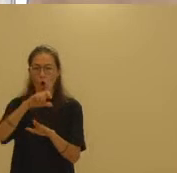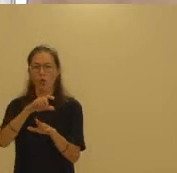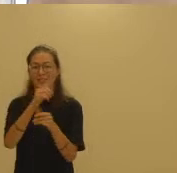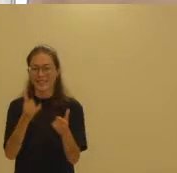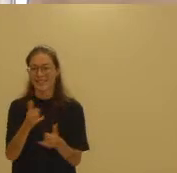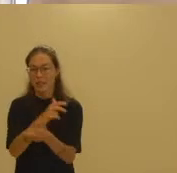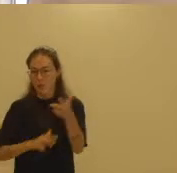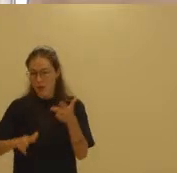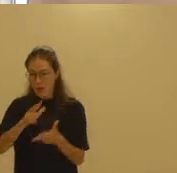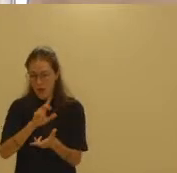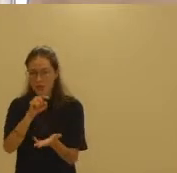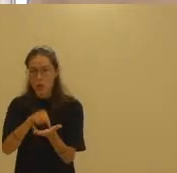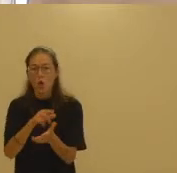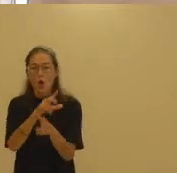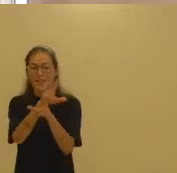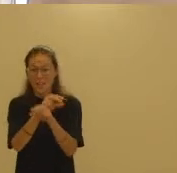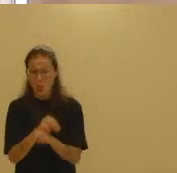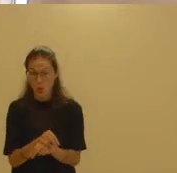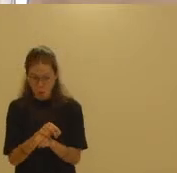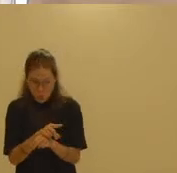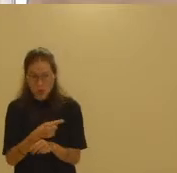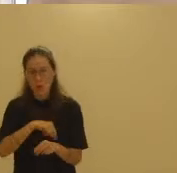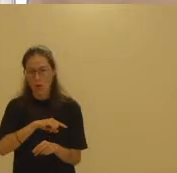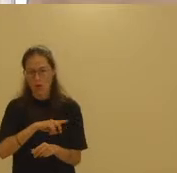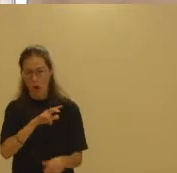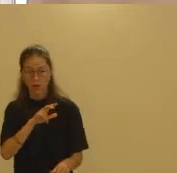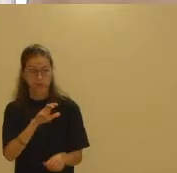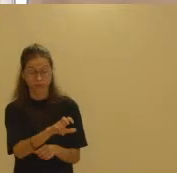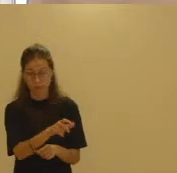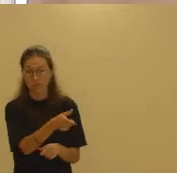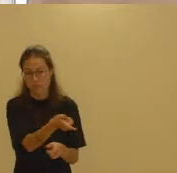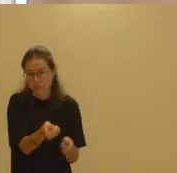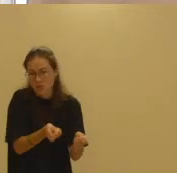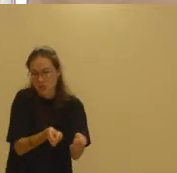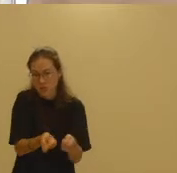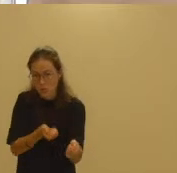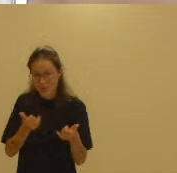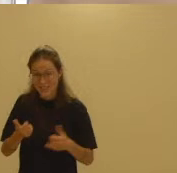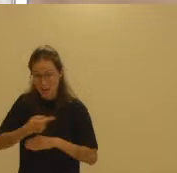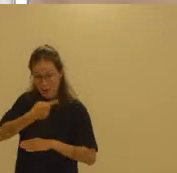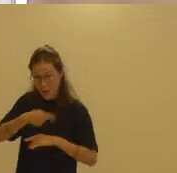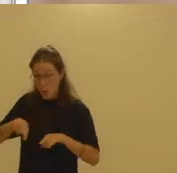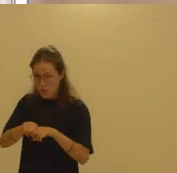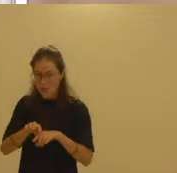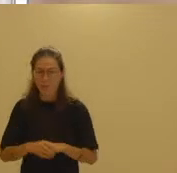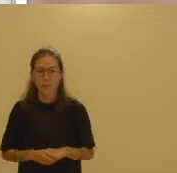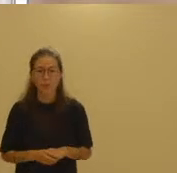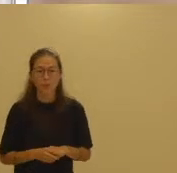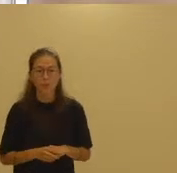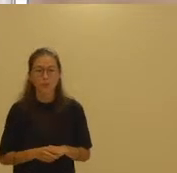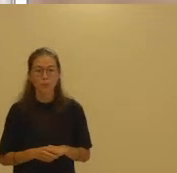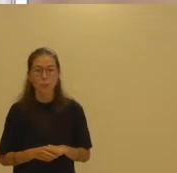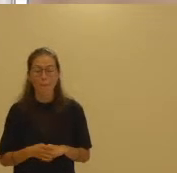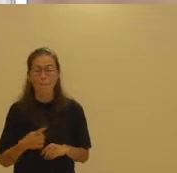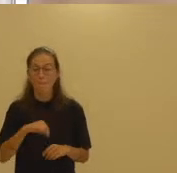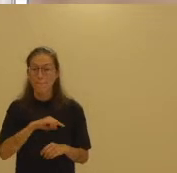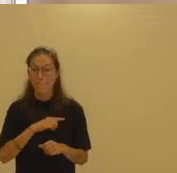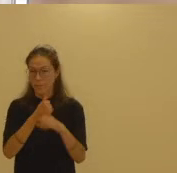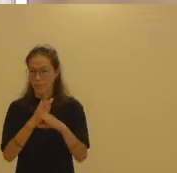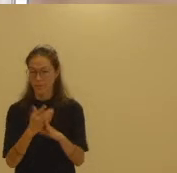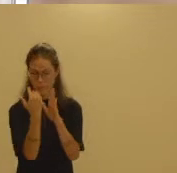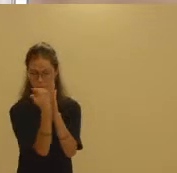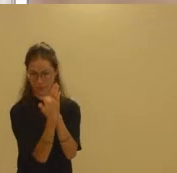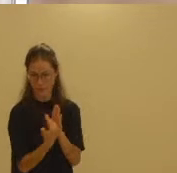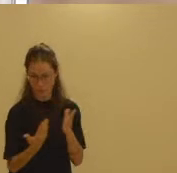Le projet de convention que vous avez pu lire en annexe prévoit notamment les dispositions suivantes. Dès